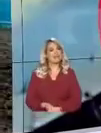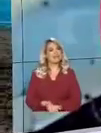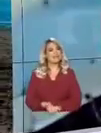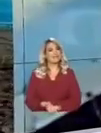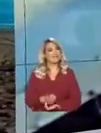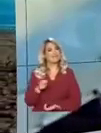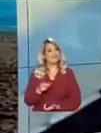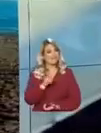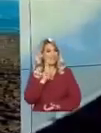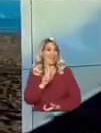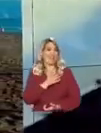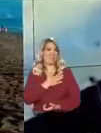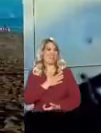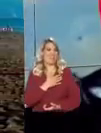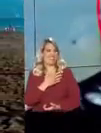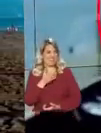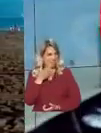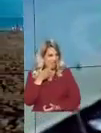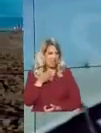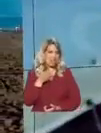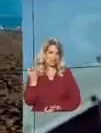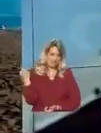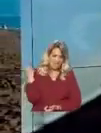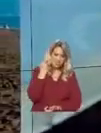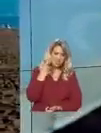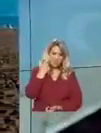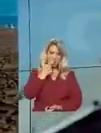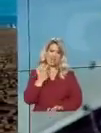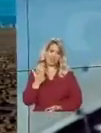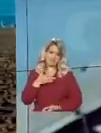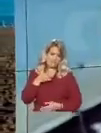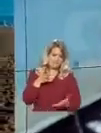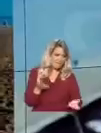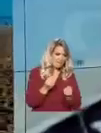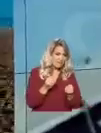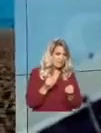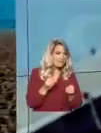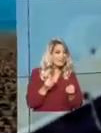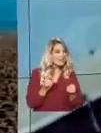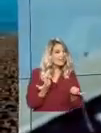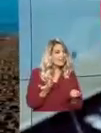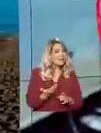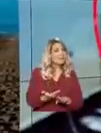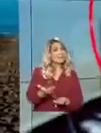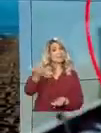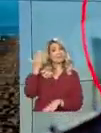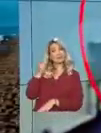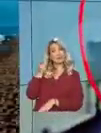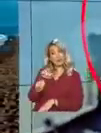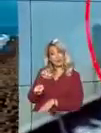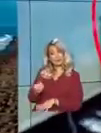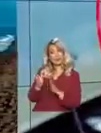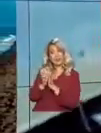όντως πάει να βοηθήσει και χάνει τη ζωή του προσπαθώντας να βοηθήσει. Αλλά έχει στερήσει τη ζωή από ένα κορίτσι 17 ετών